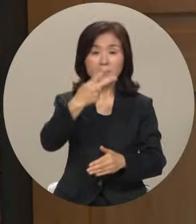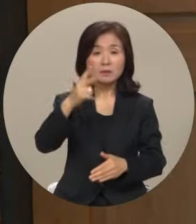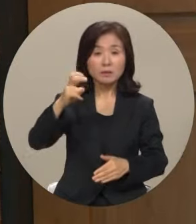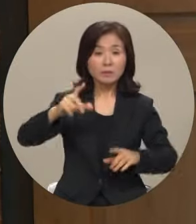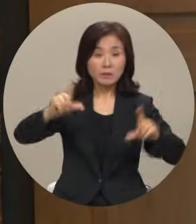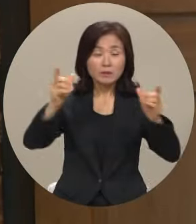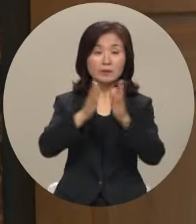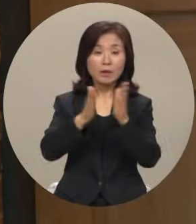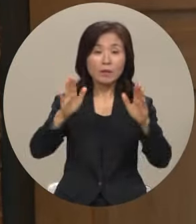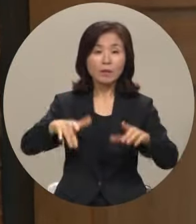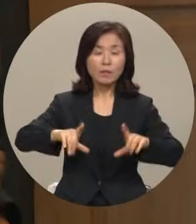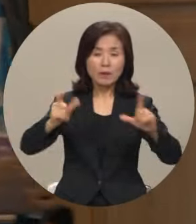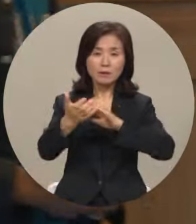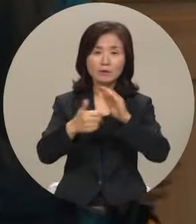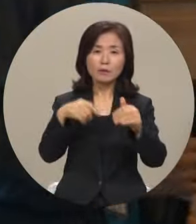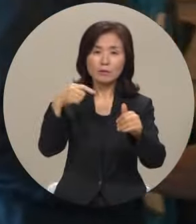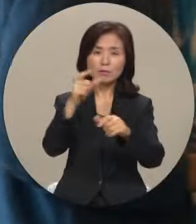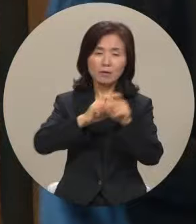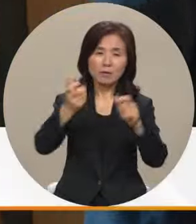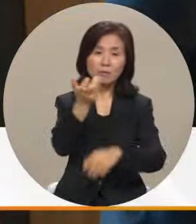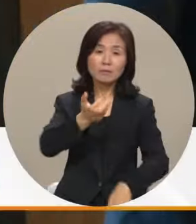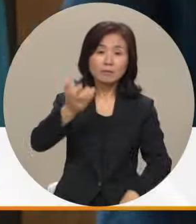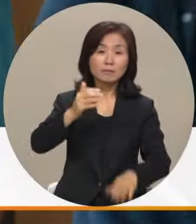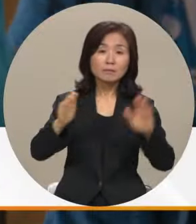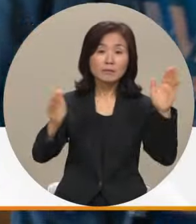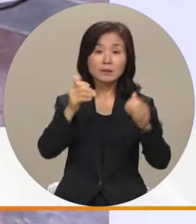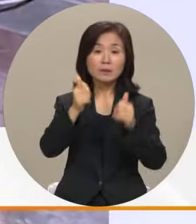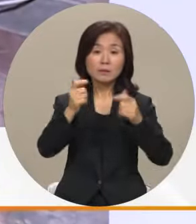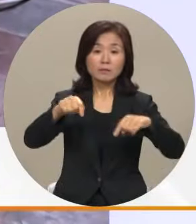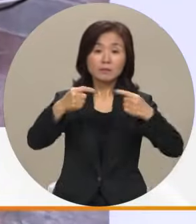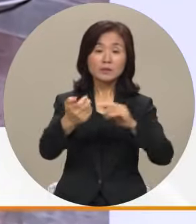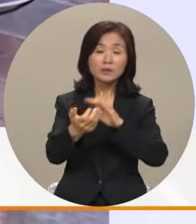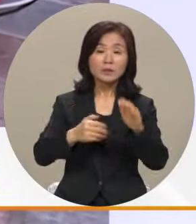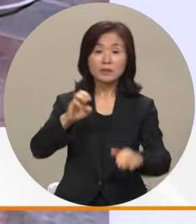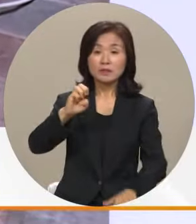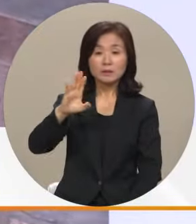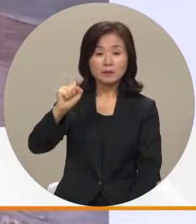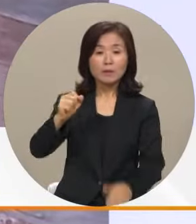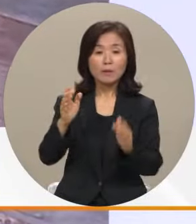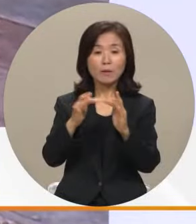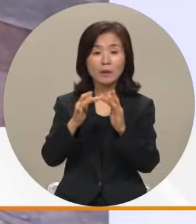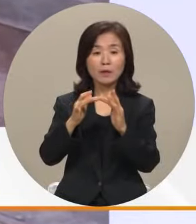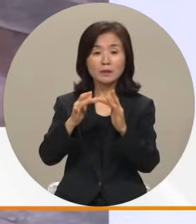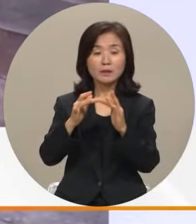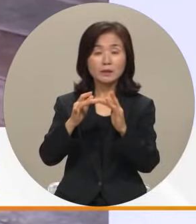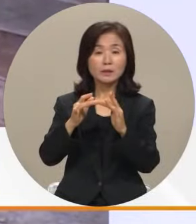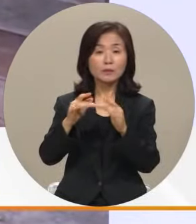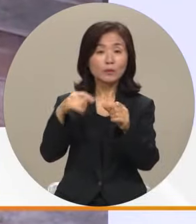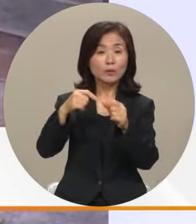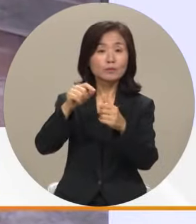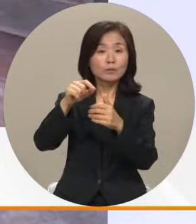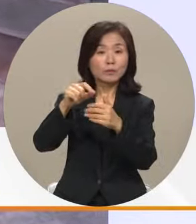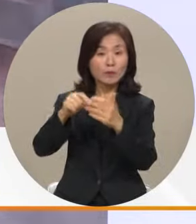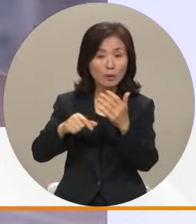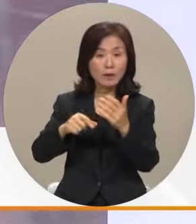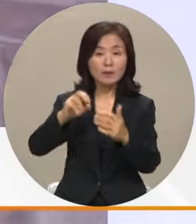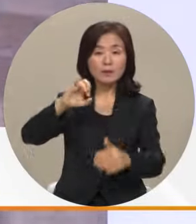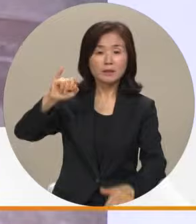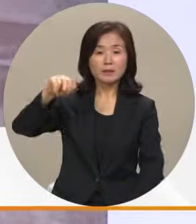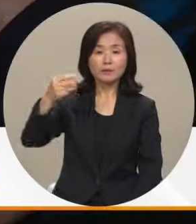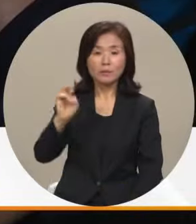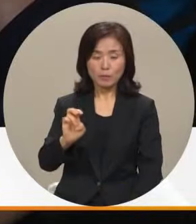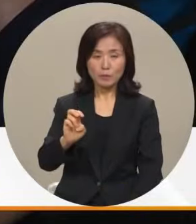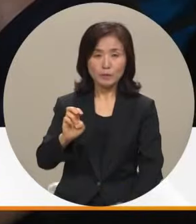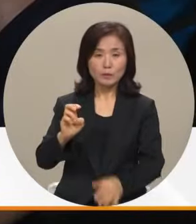크게 강화했습니다. 학생들은 대회에 참가하기 전 EBS 온라인 소프트웨어 교육 플랫폼 이솝으로 최신